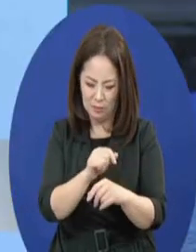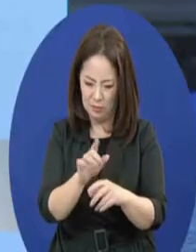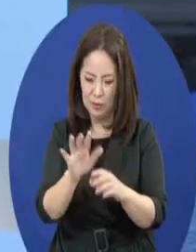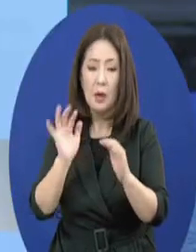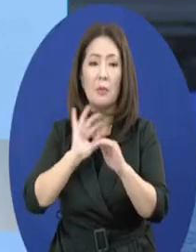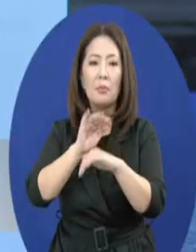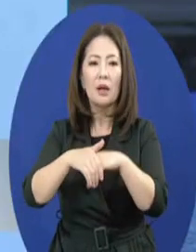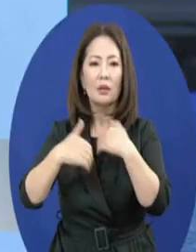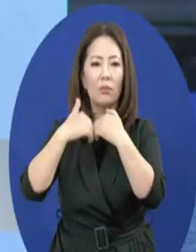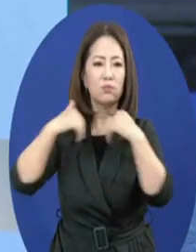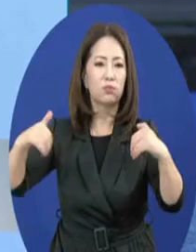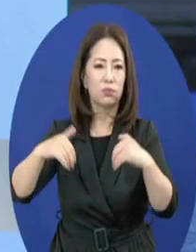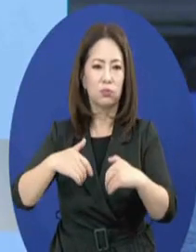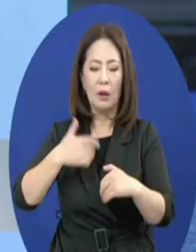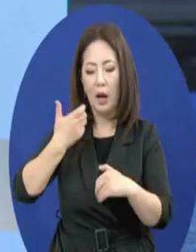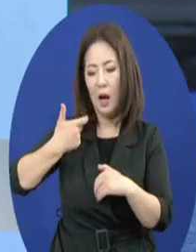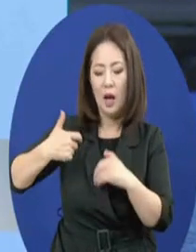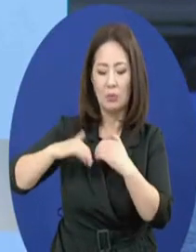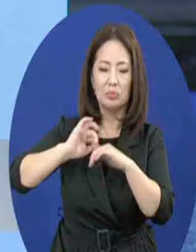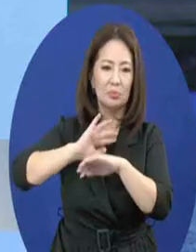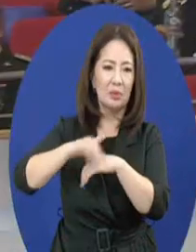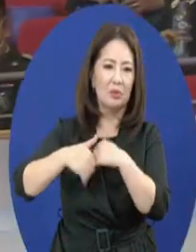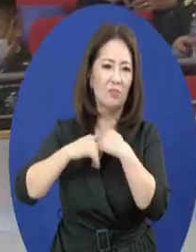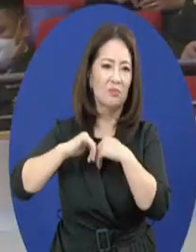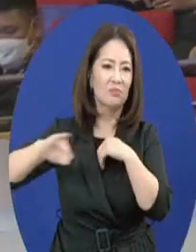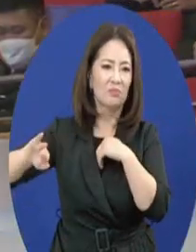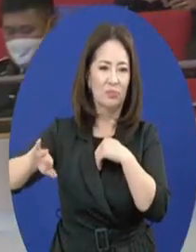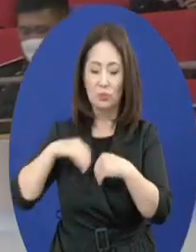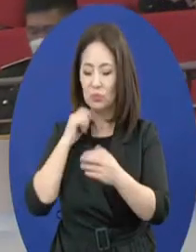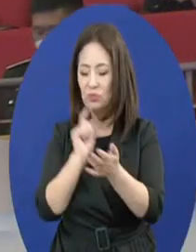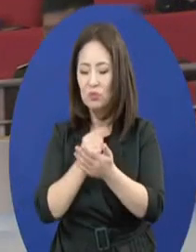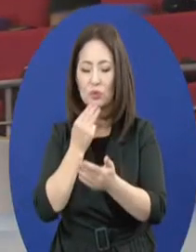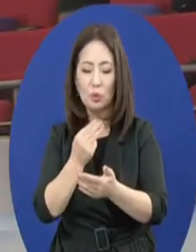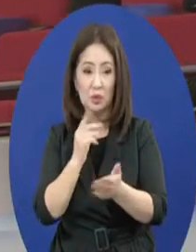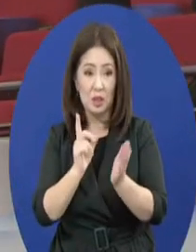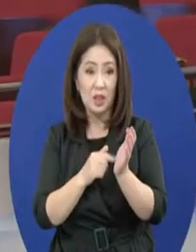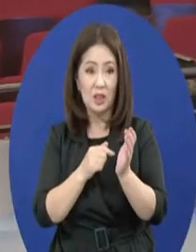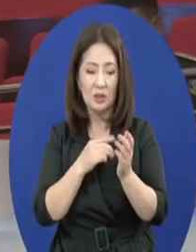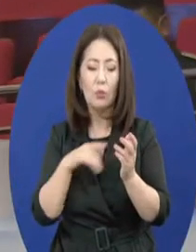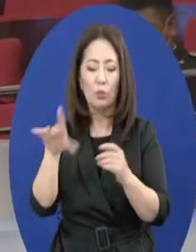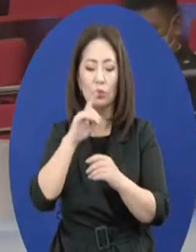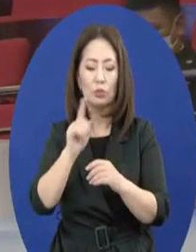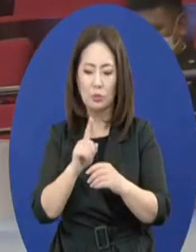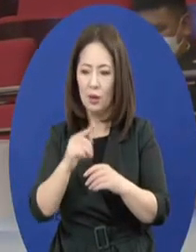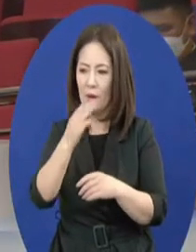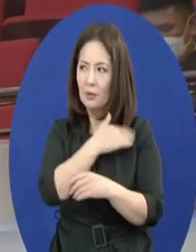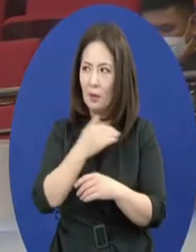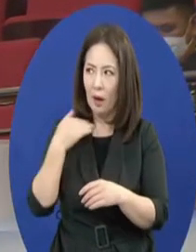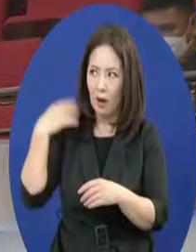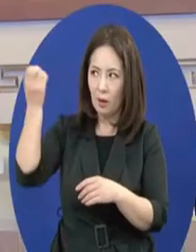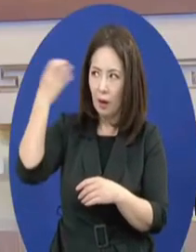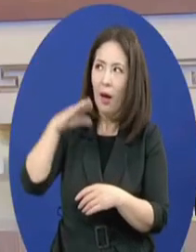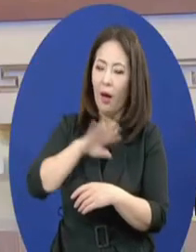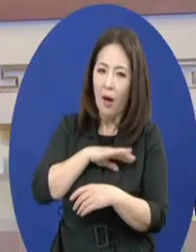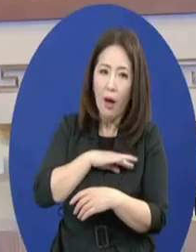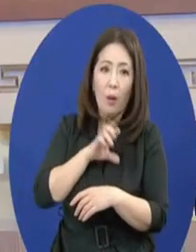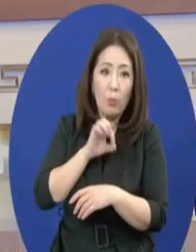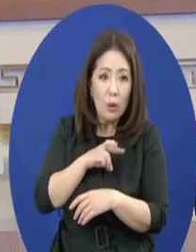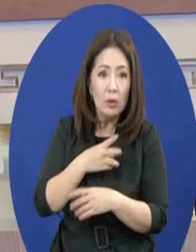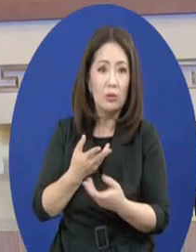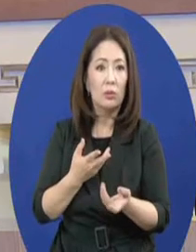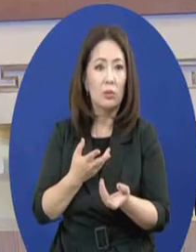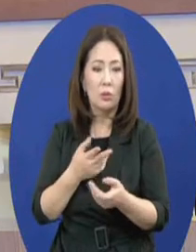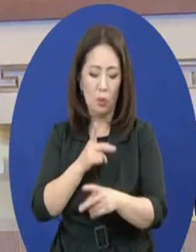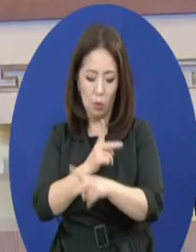гэдгийг хуулийн салбарынхан нэг дуу нэгтээ хэлж байна. За үнэхээр хууль шүүхийн байгууллагад дараагаас айх сэтгэлгээ байх юм бол